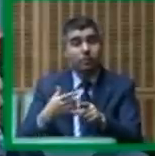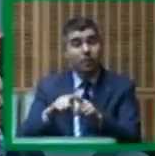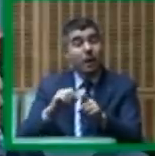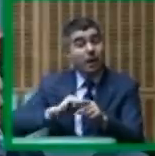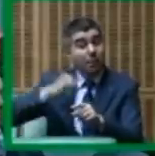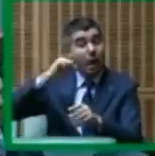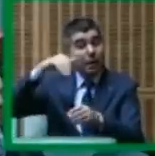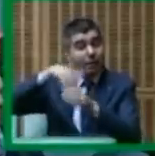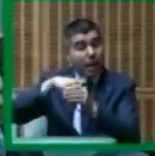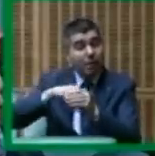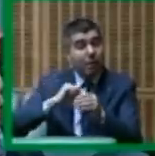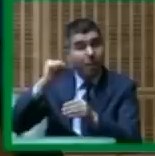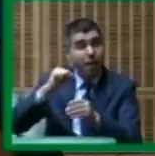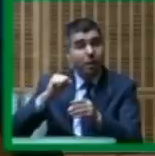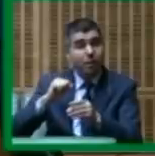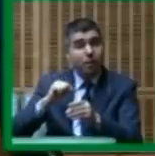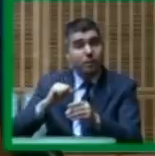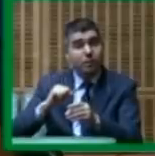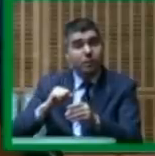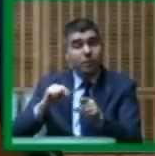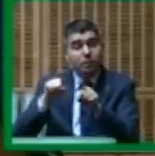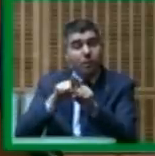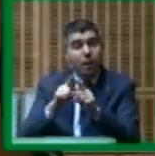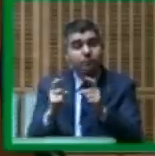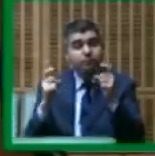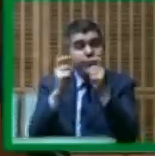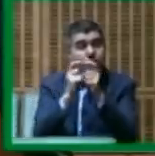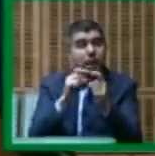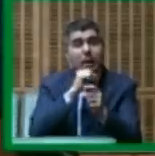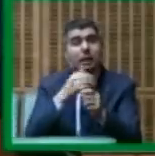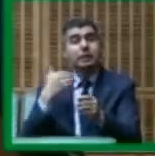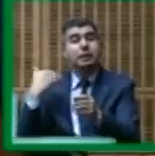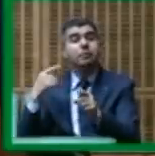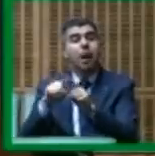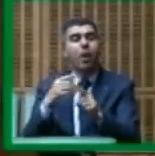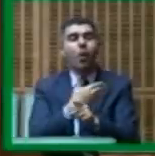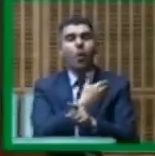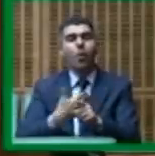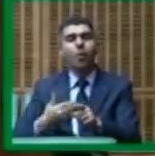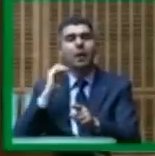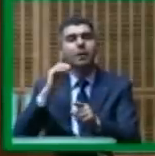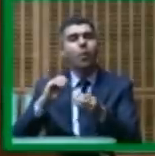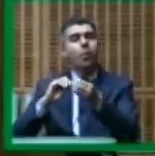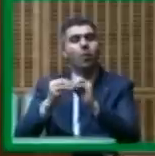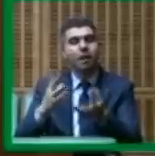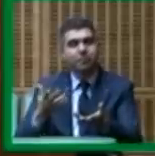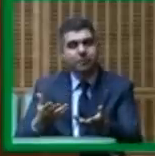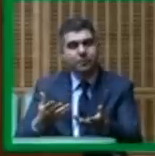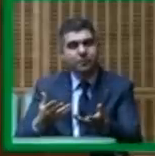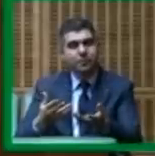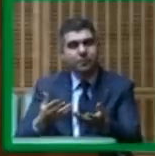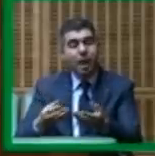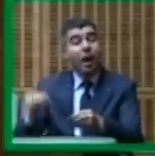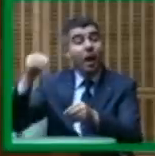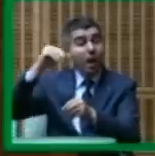غتربح في الانتخابات غتلقى راسك مع نفس المشكل اللي كانت كتعاني منه الحكومه السابقه، وحتى هي عاوتاني